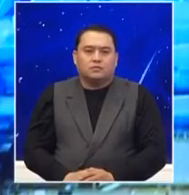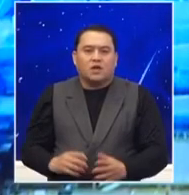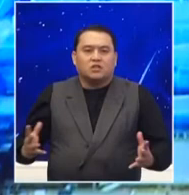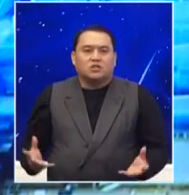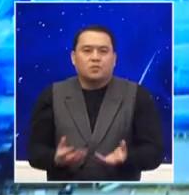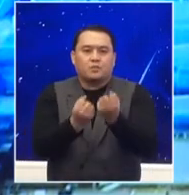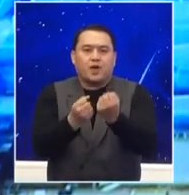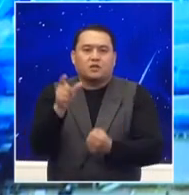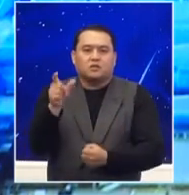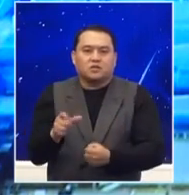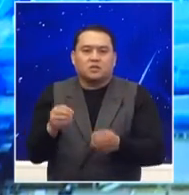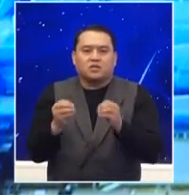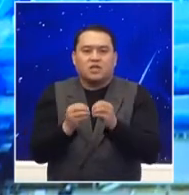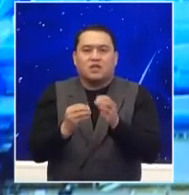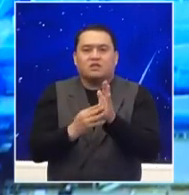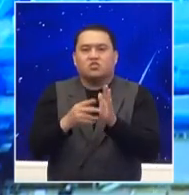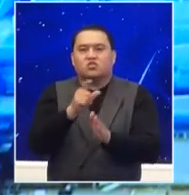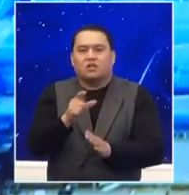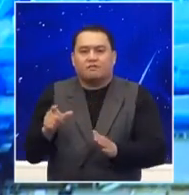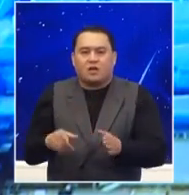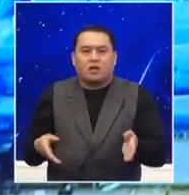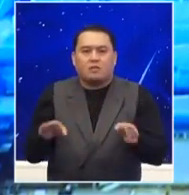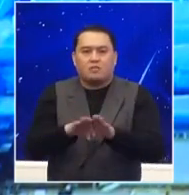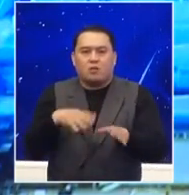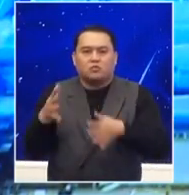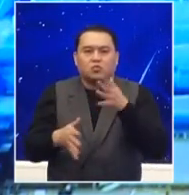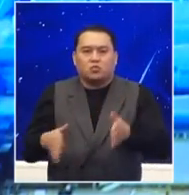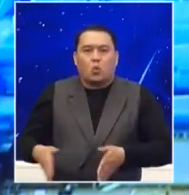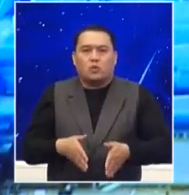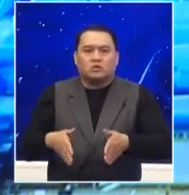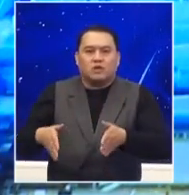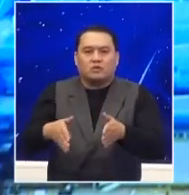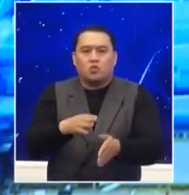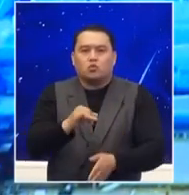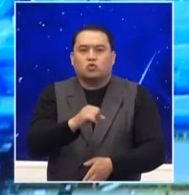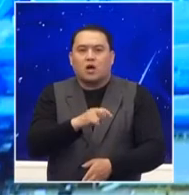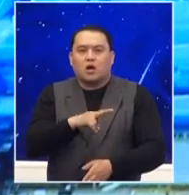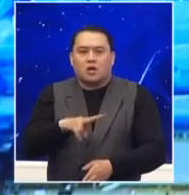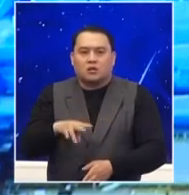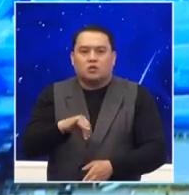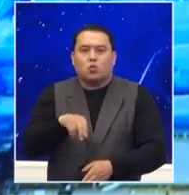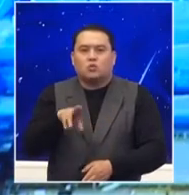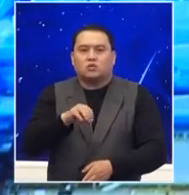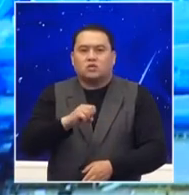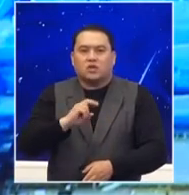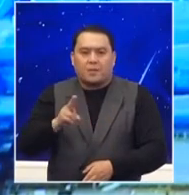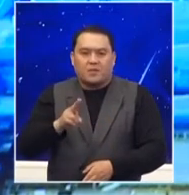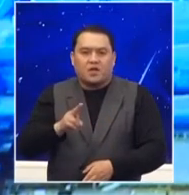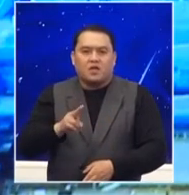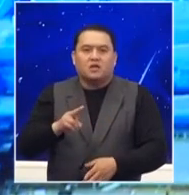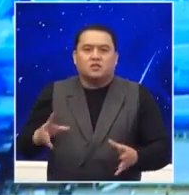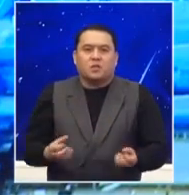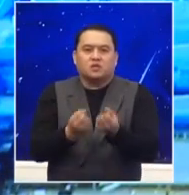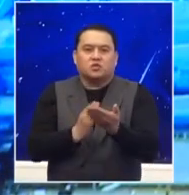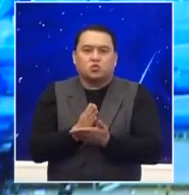Спасатели региона эвакуировали 9 человек с перекрытой из-за метели трассы. Инцидент произошел на дороге Ушарал-Достык. По